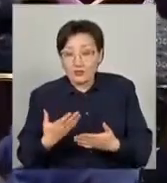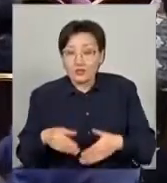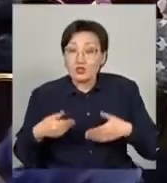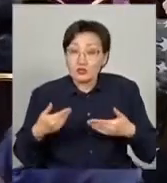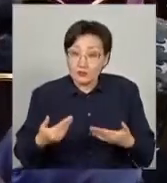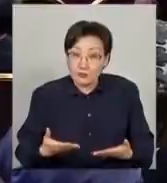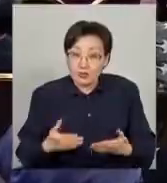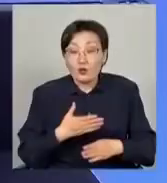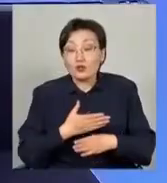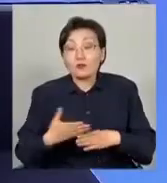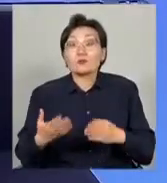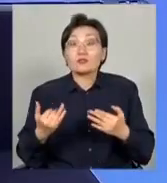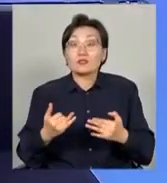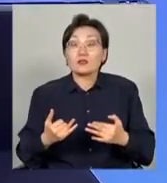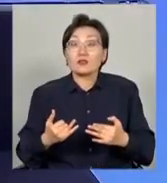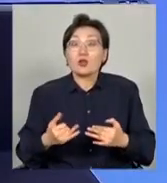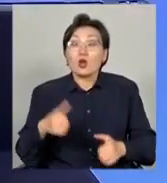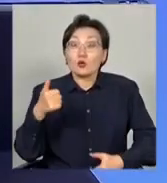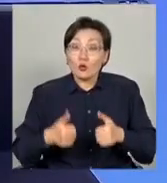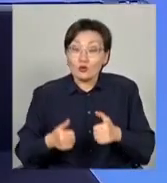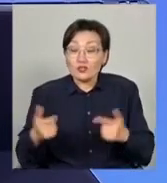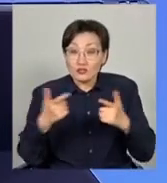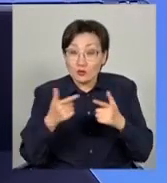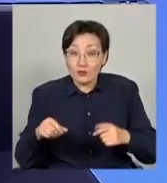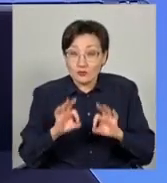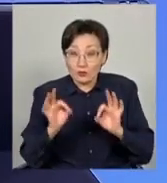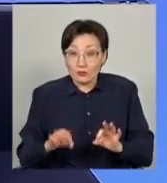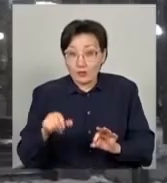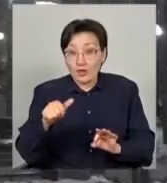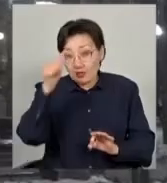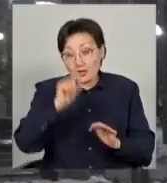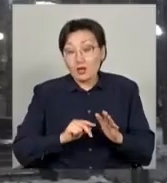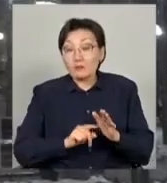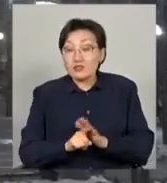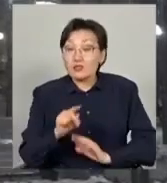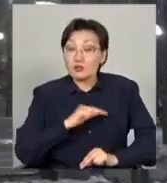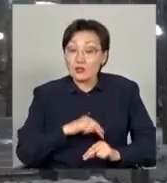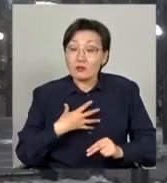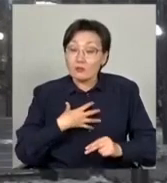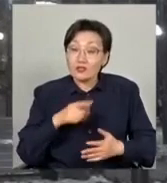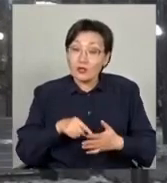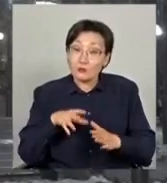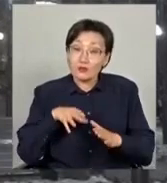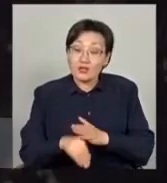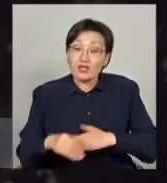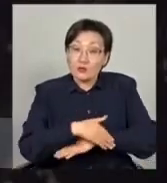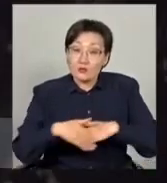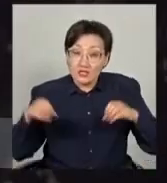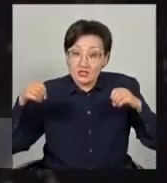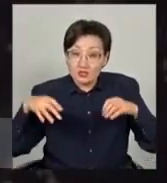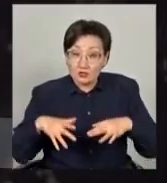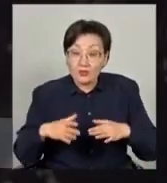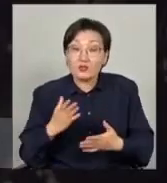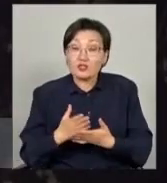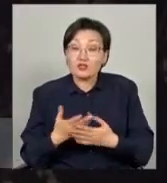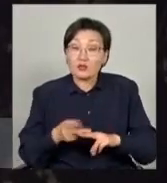тұрғын. Одан кейін енді конкурс ашылғаннан кейін күзде жұмыстарымызды бастаймыз. Өзекті мәселелер қатарында көшедегі жарық шамдары